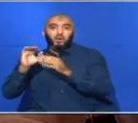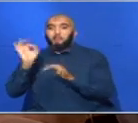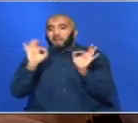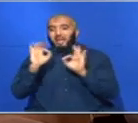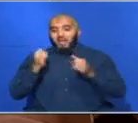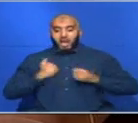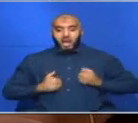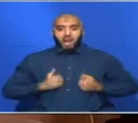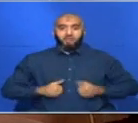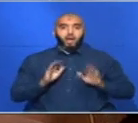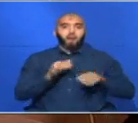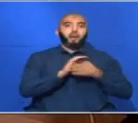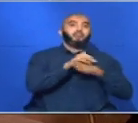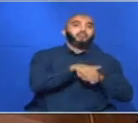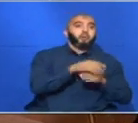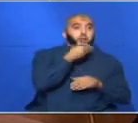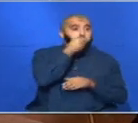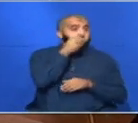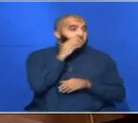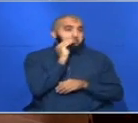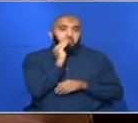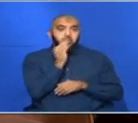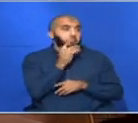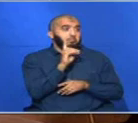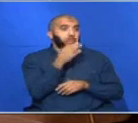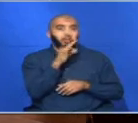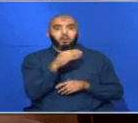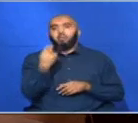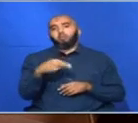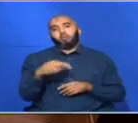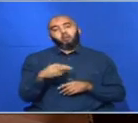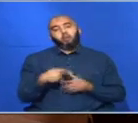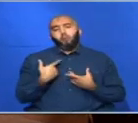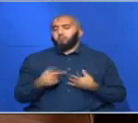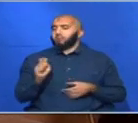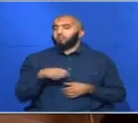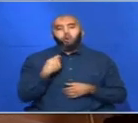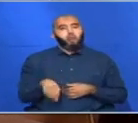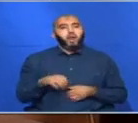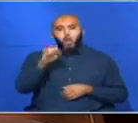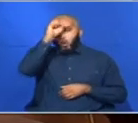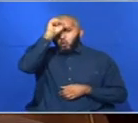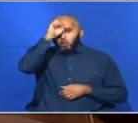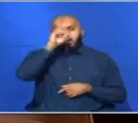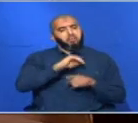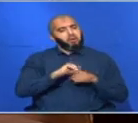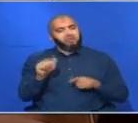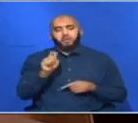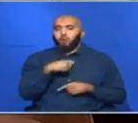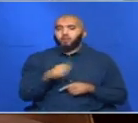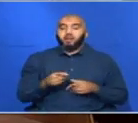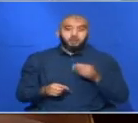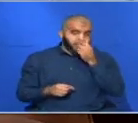هل اسكت مع الطلبه واصحح وما الى ذلك فالعالم